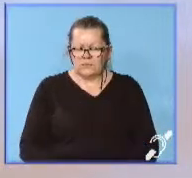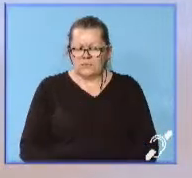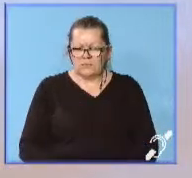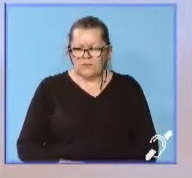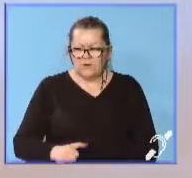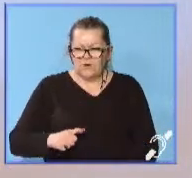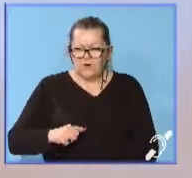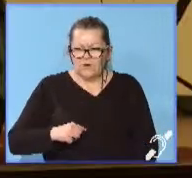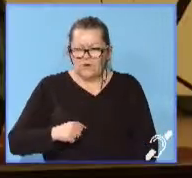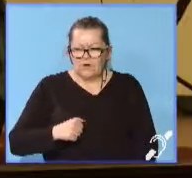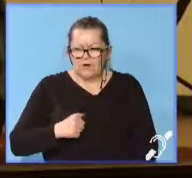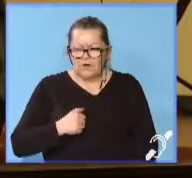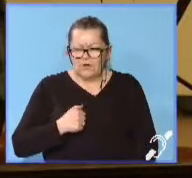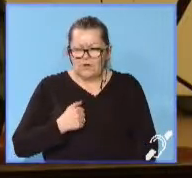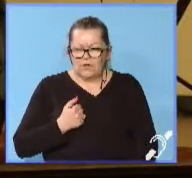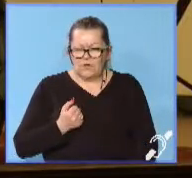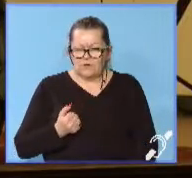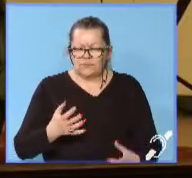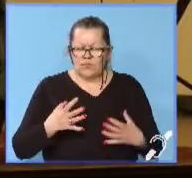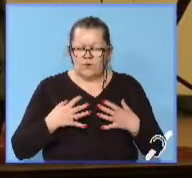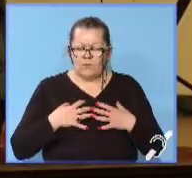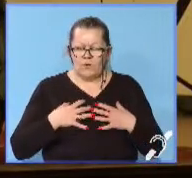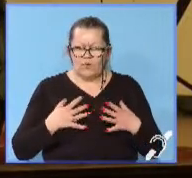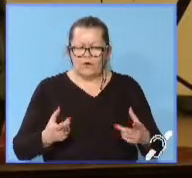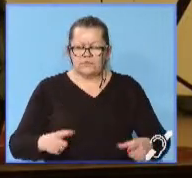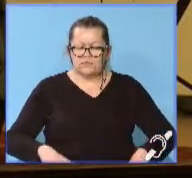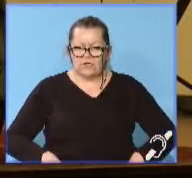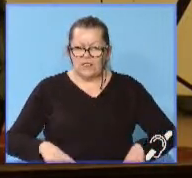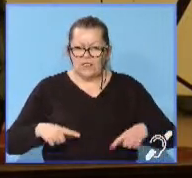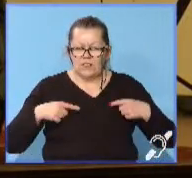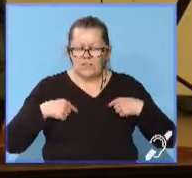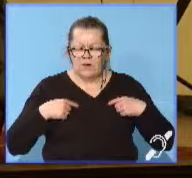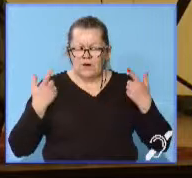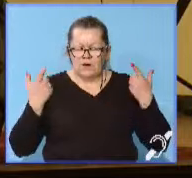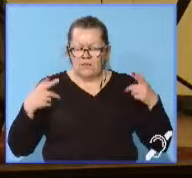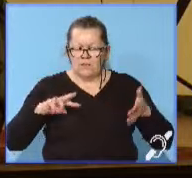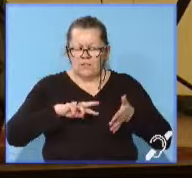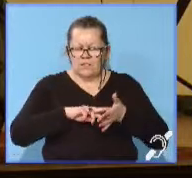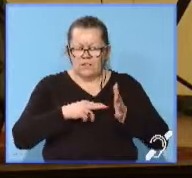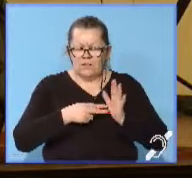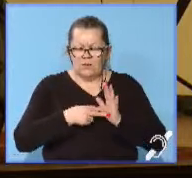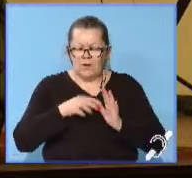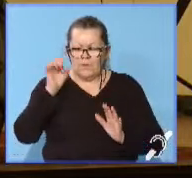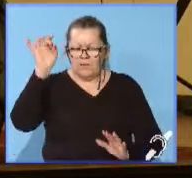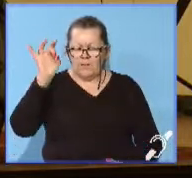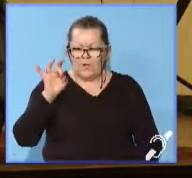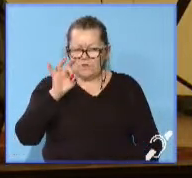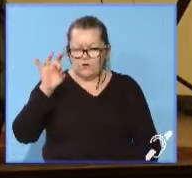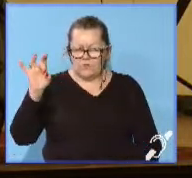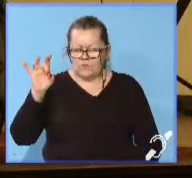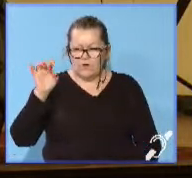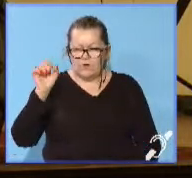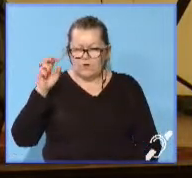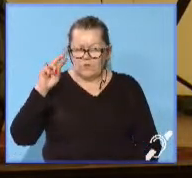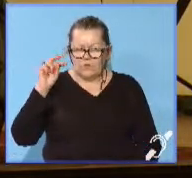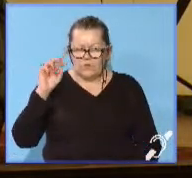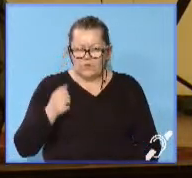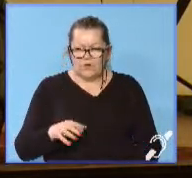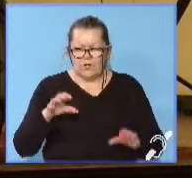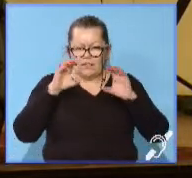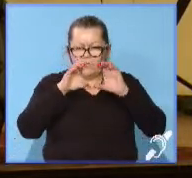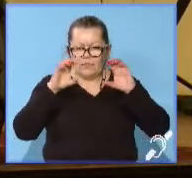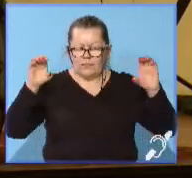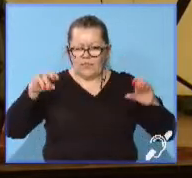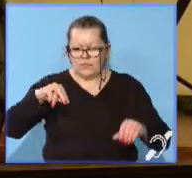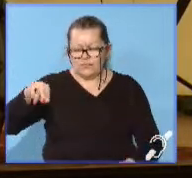unim de slavă aust lui Dumnezeu evenimentul a fost organizat de Mitropolia Olteniei Arhiepiscopia Craiovei Biblioteca